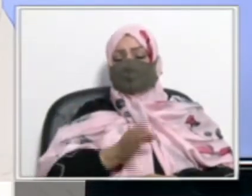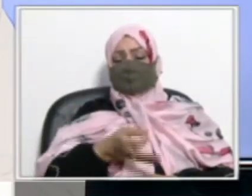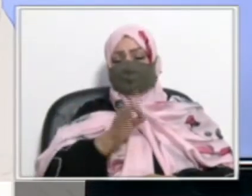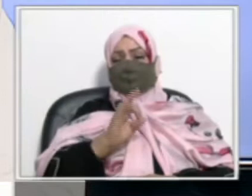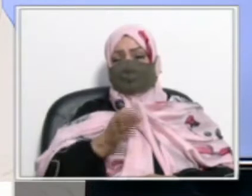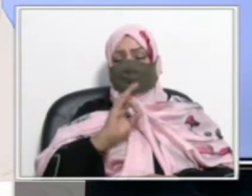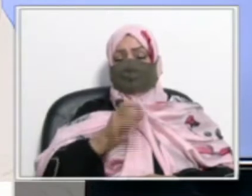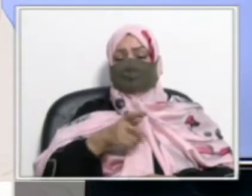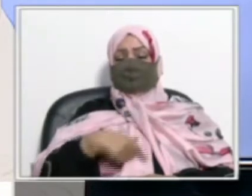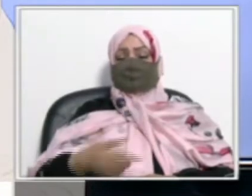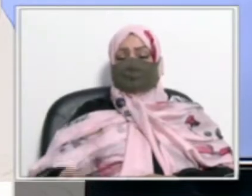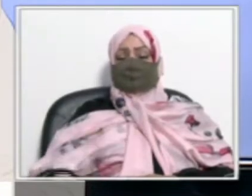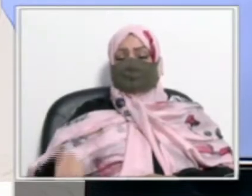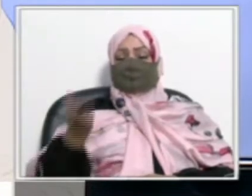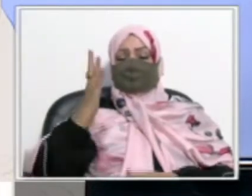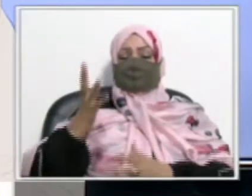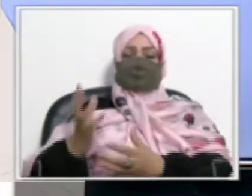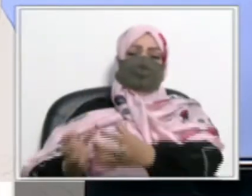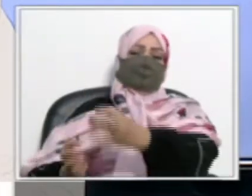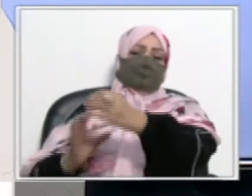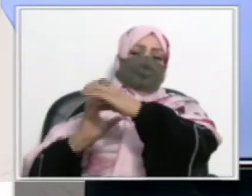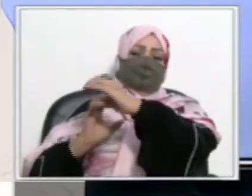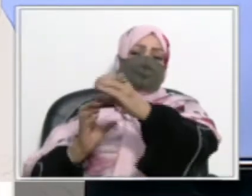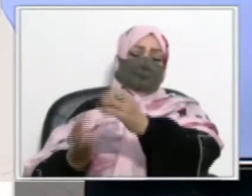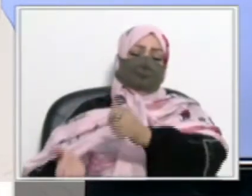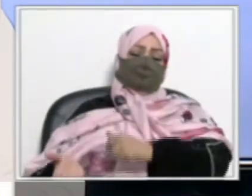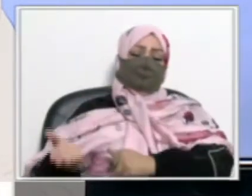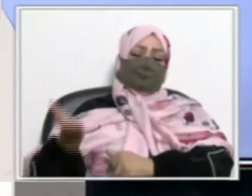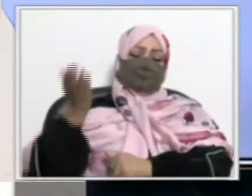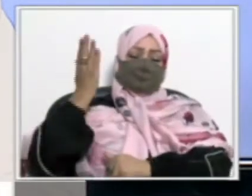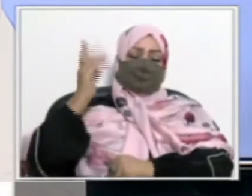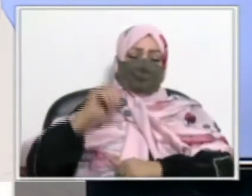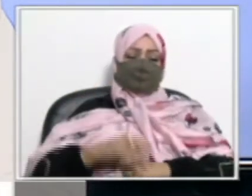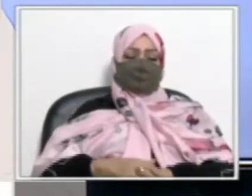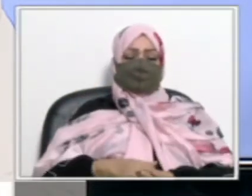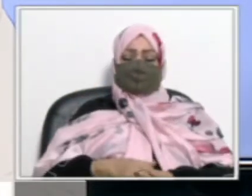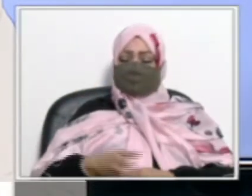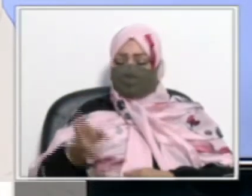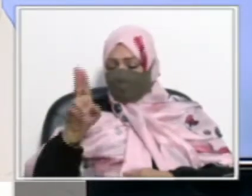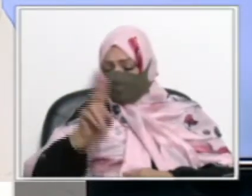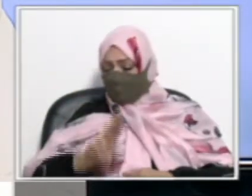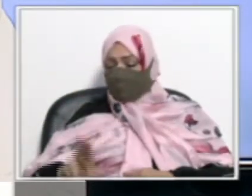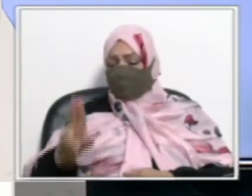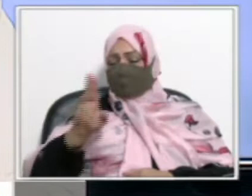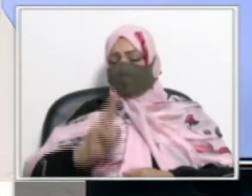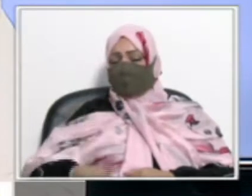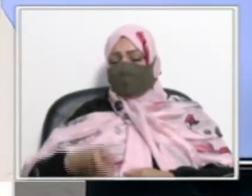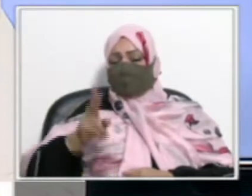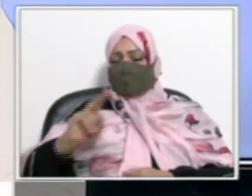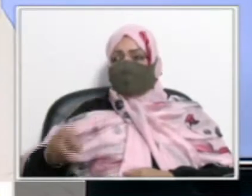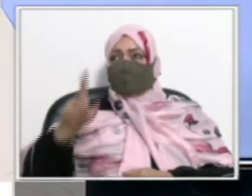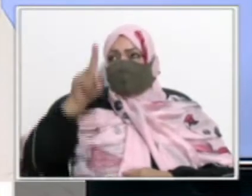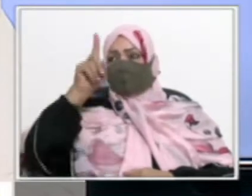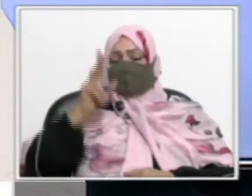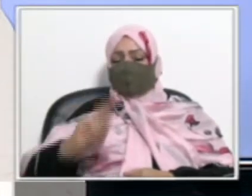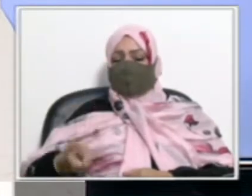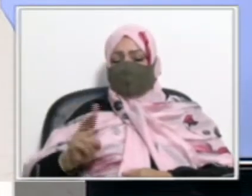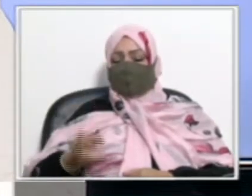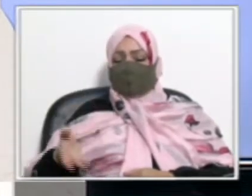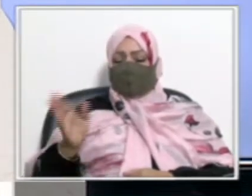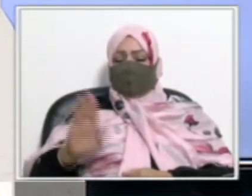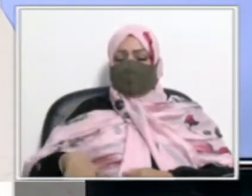أن إذا متنا تركنا لكان الموت غاية كل حي، ولكن إذا متنا